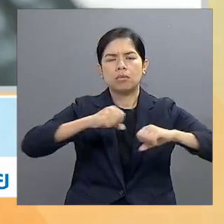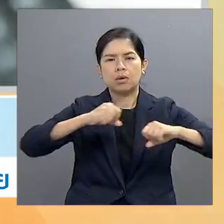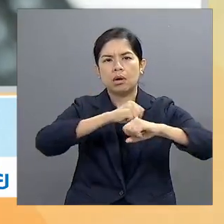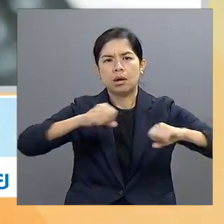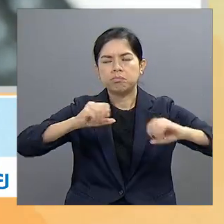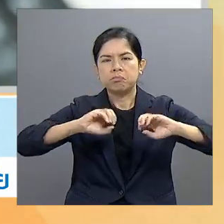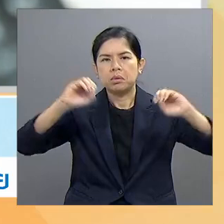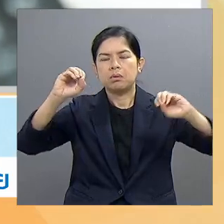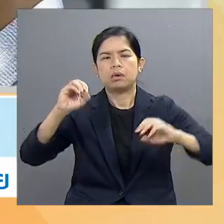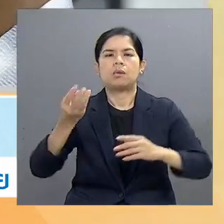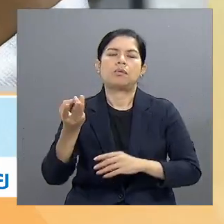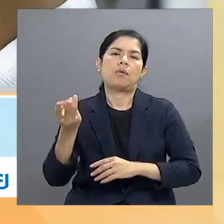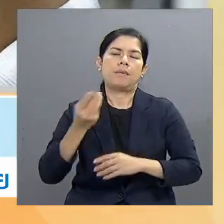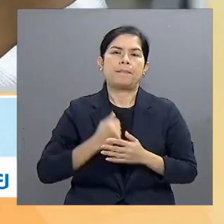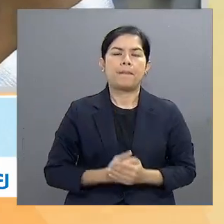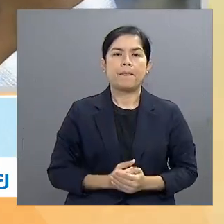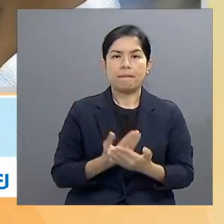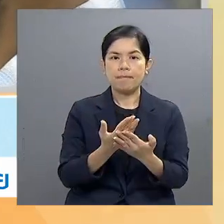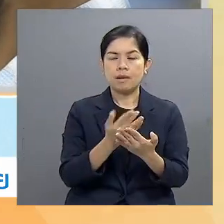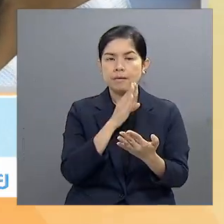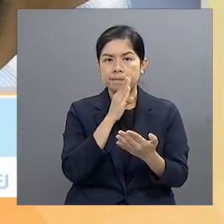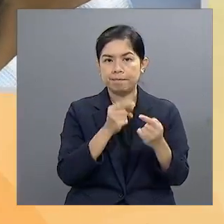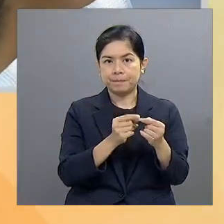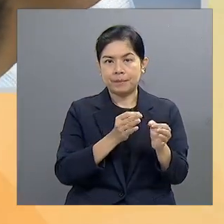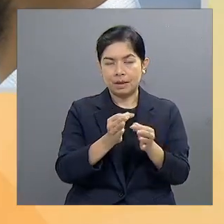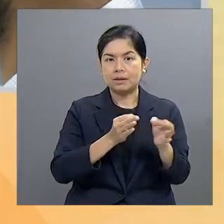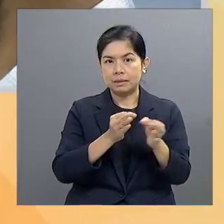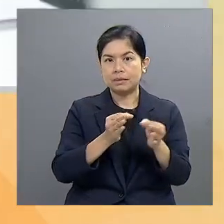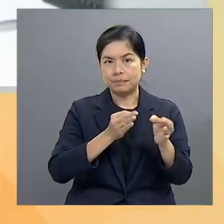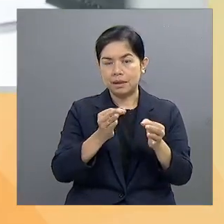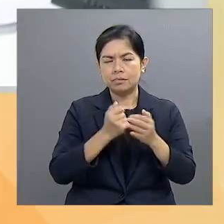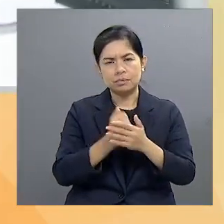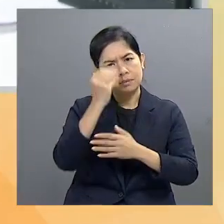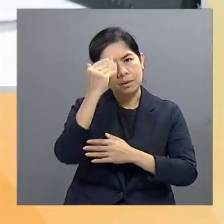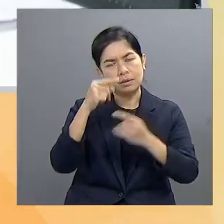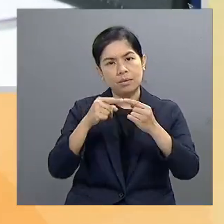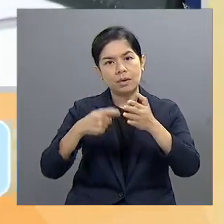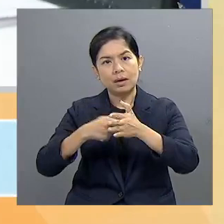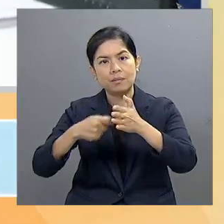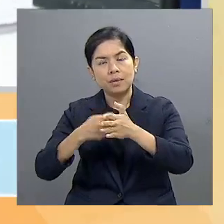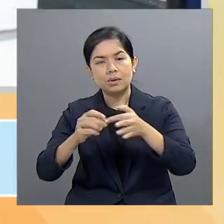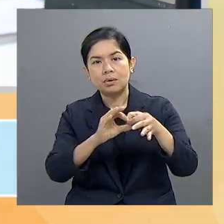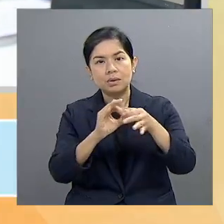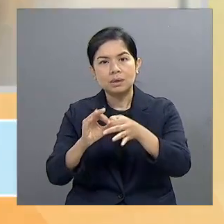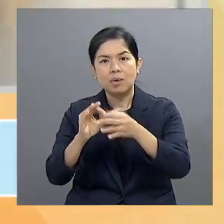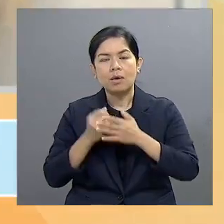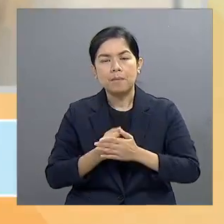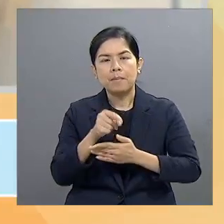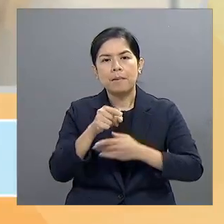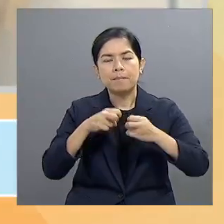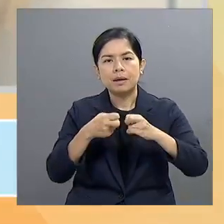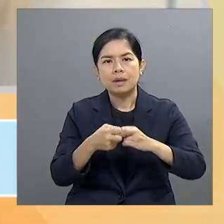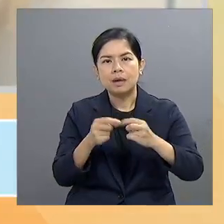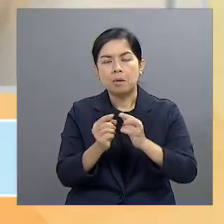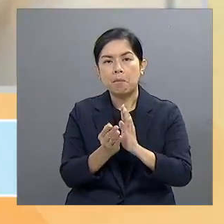ส่วนที่ถ้าจะอธิบายให้ฟังว่าทำไมถึงคนถึงมีความเสี่ยงเป็นโรคหัวใจนะครับก็คือเราต้องเข้า